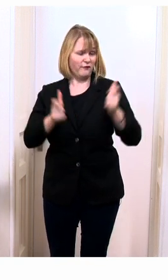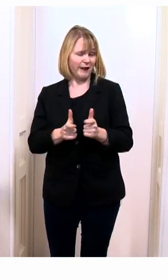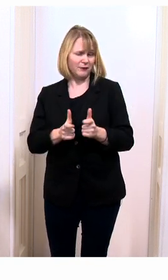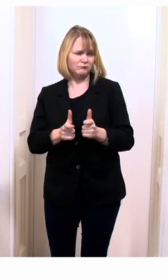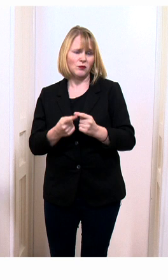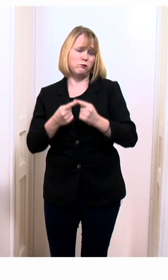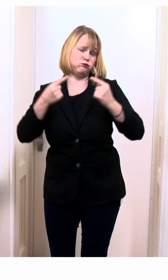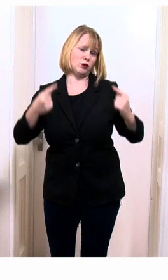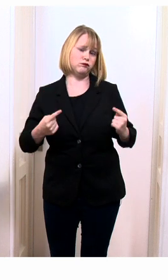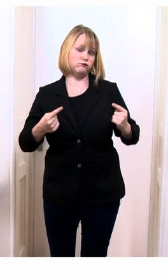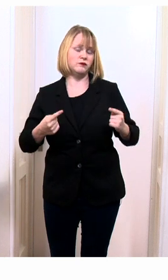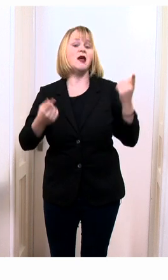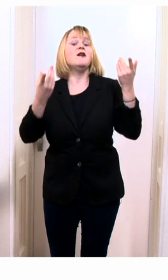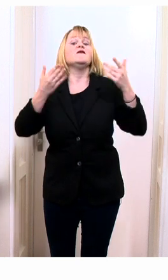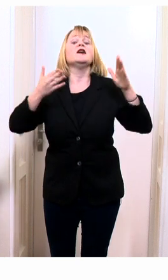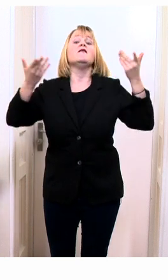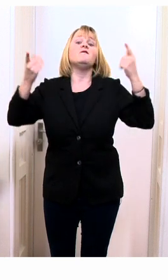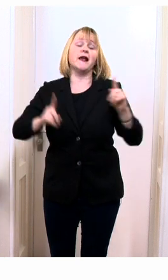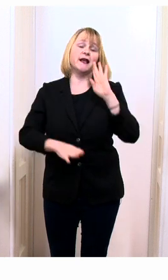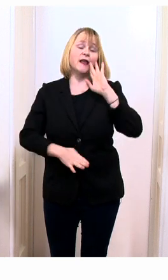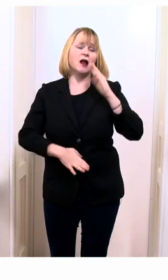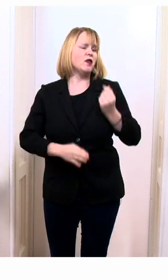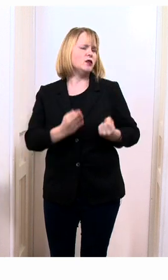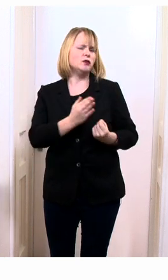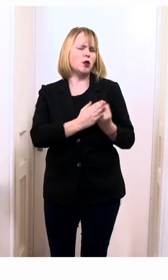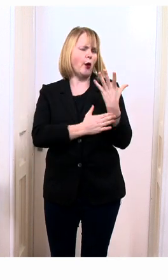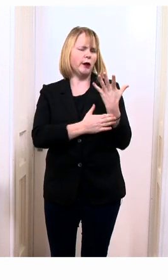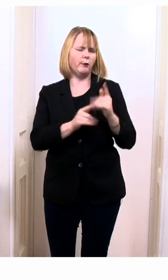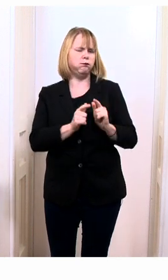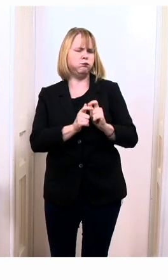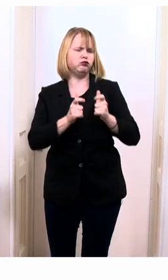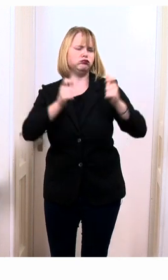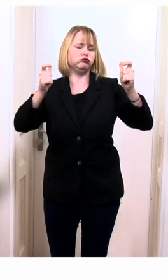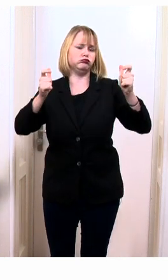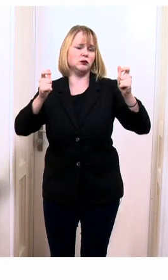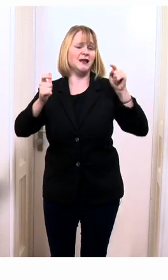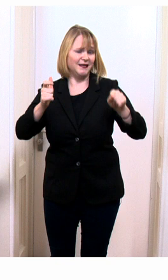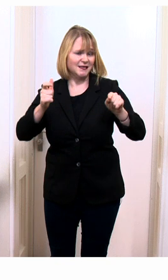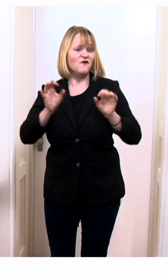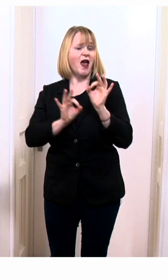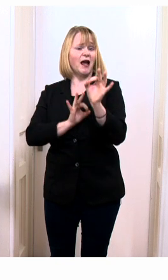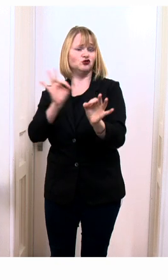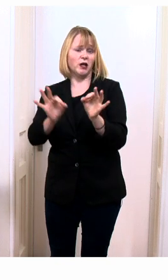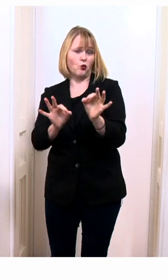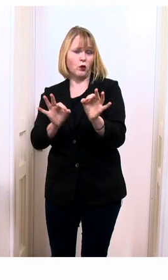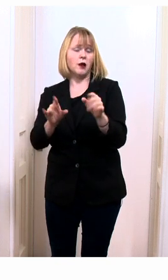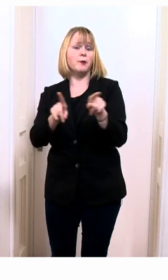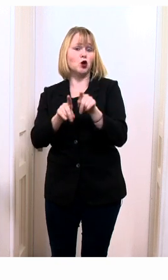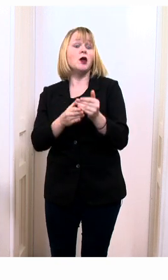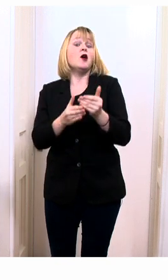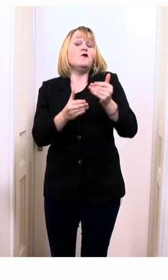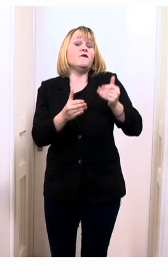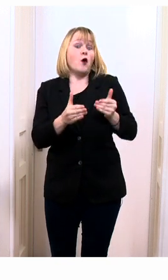über die Feiertage erreichten die Fallzahlen neue Rekordwerte. Diese Ansteckungen sind wohl vor dem Beginn